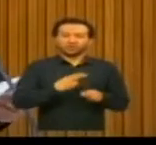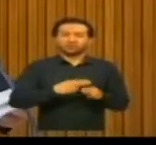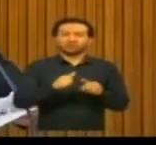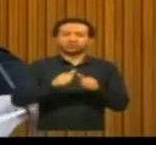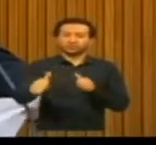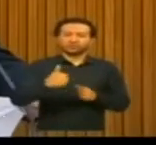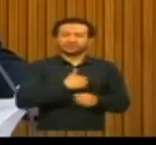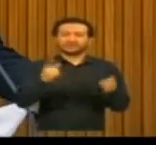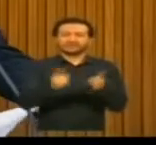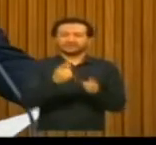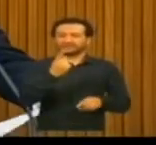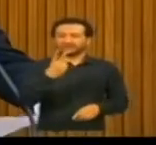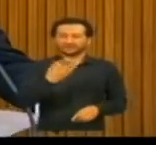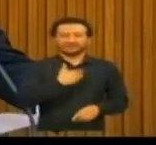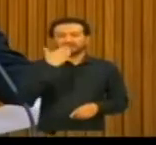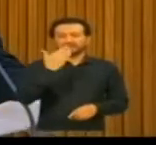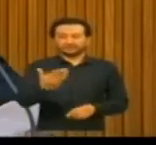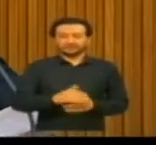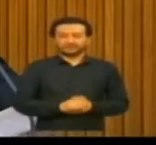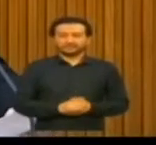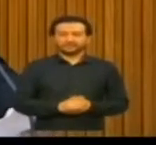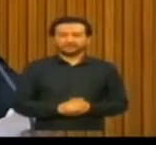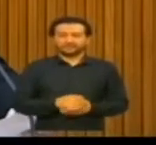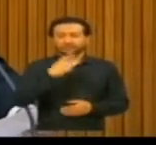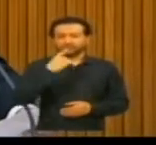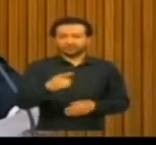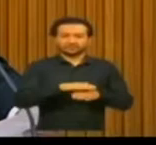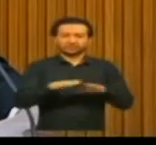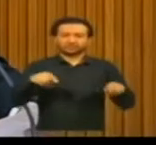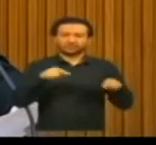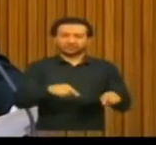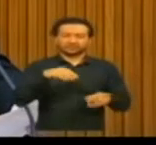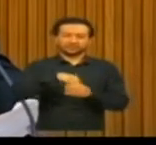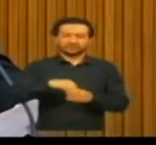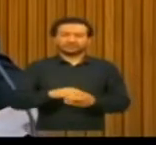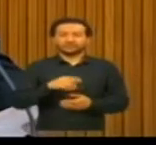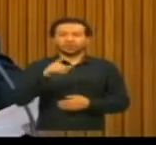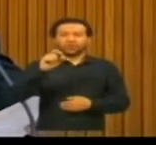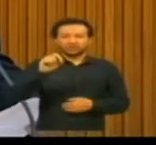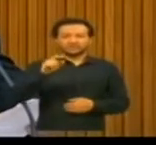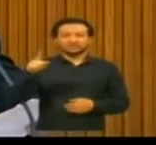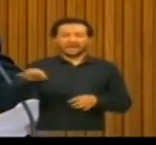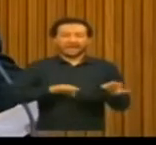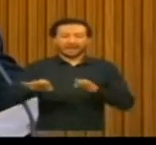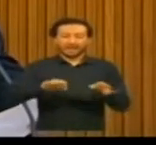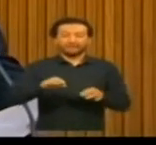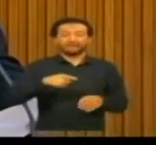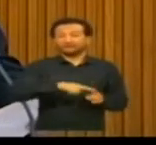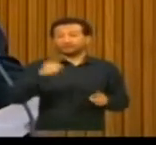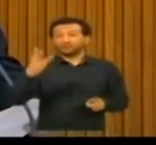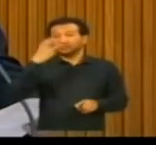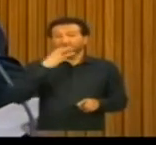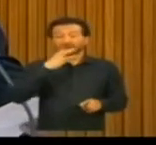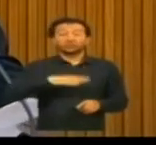ben kısaca bir iki noktaya değinip sözlerimi bitireyim burada. Otizm eylem planının 3 yıllık uygulama